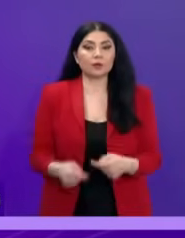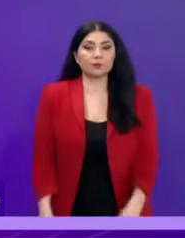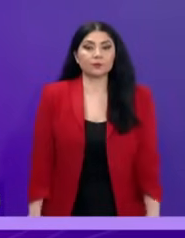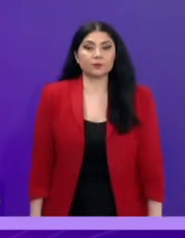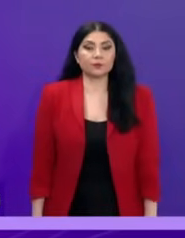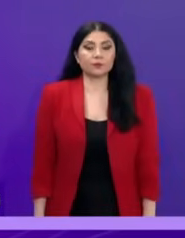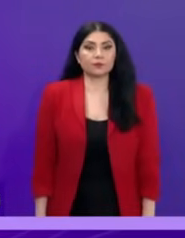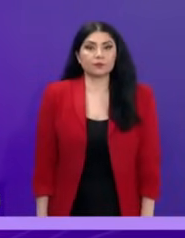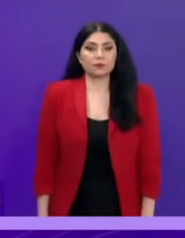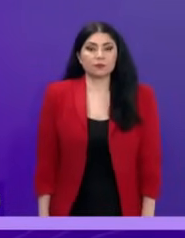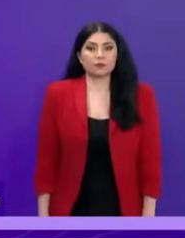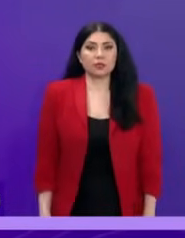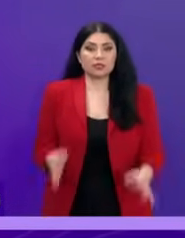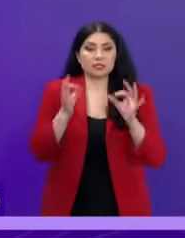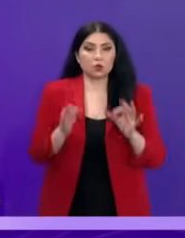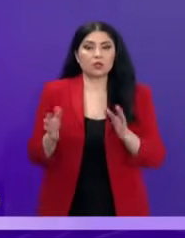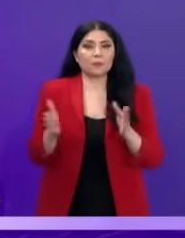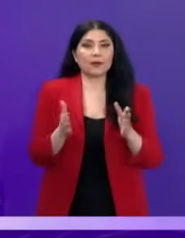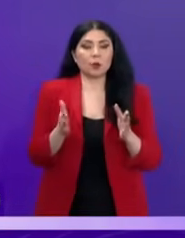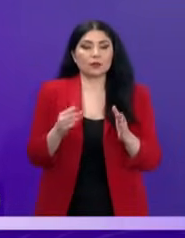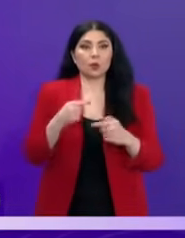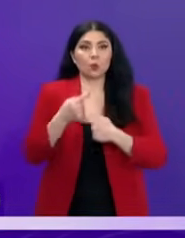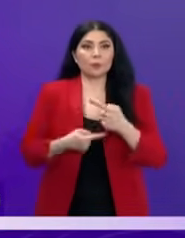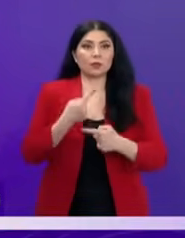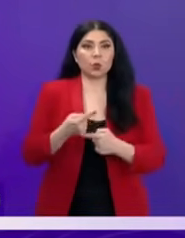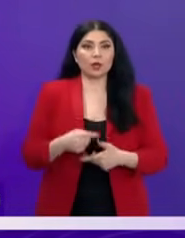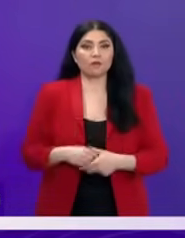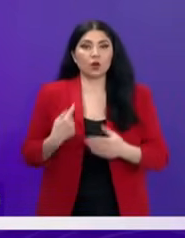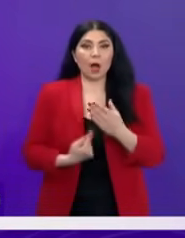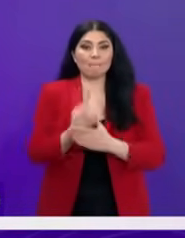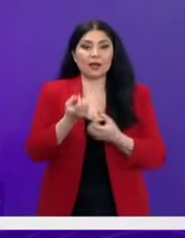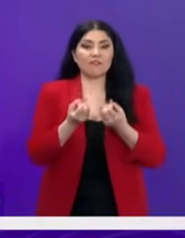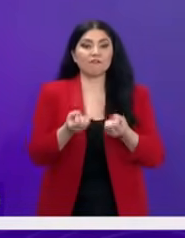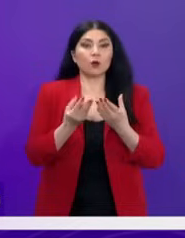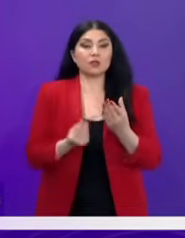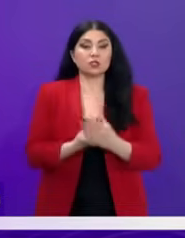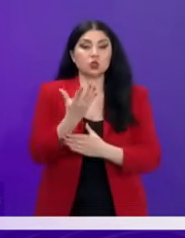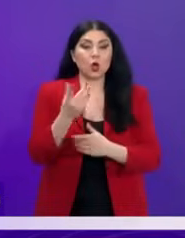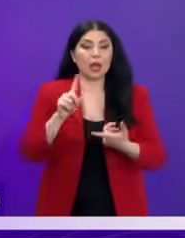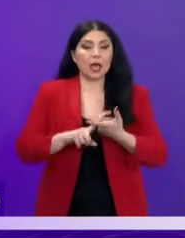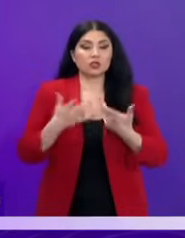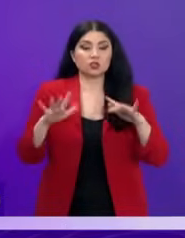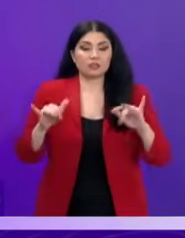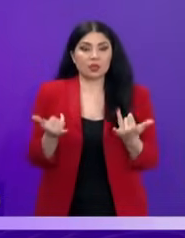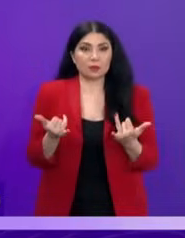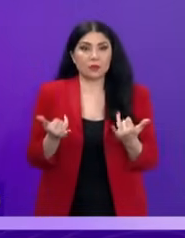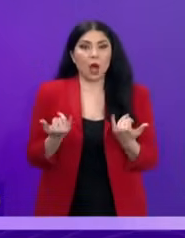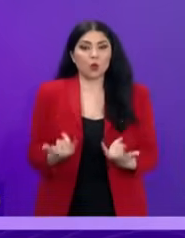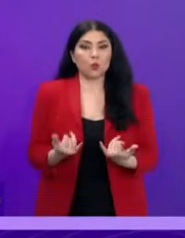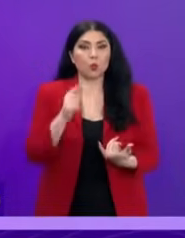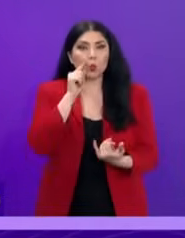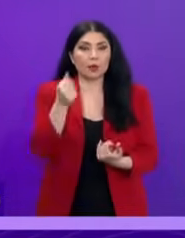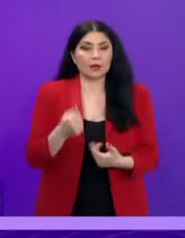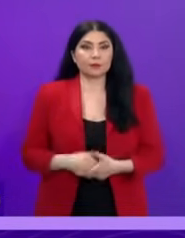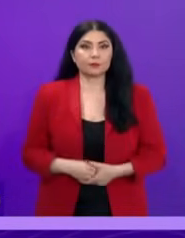ce le vom avea. Siguranță, în perioada imediat următoare vor apărea informații noi în legătură cu ce se întâmplă în aceste momente în Ucraina, în